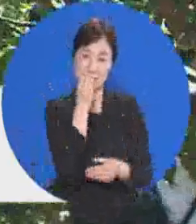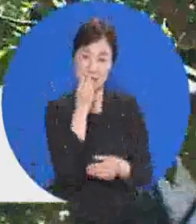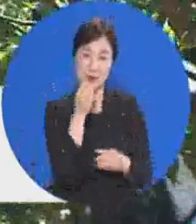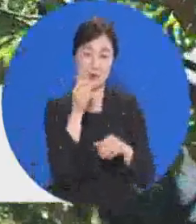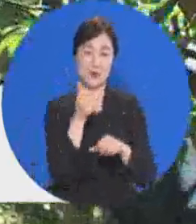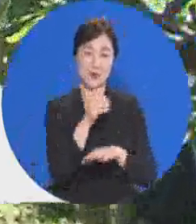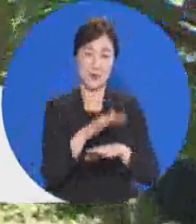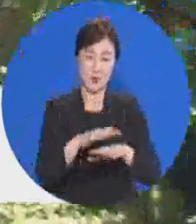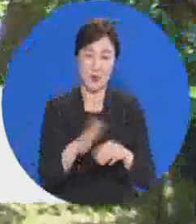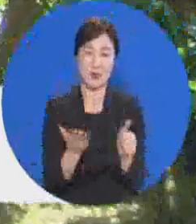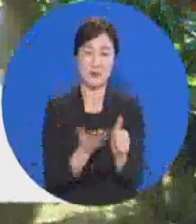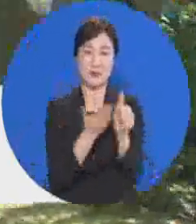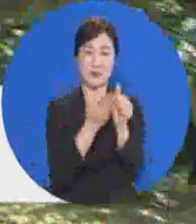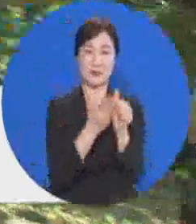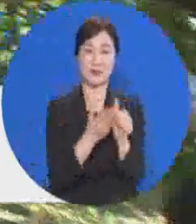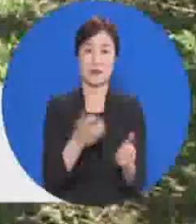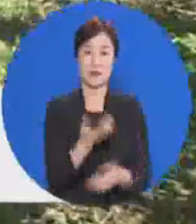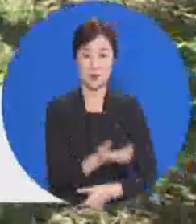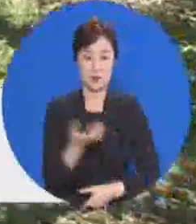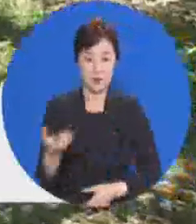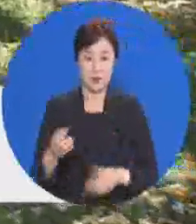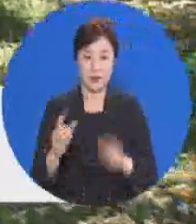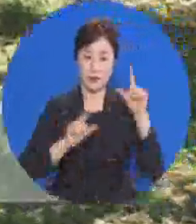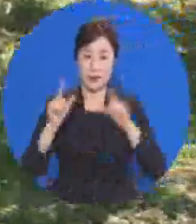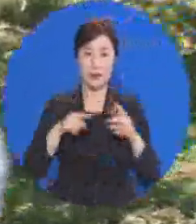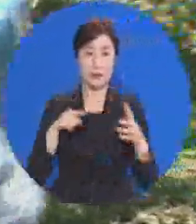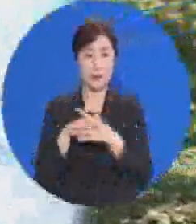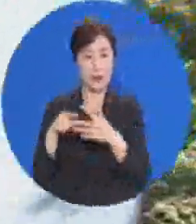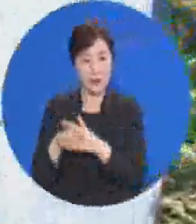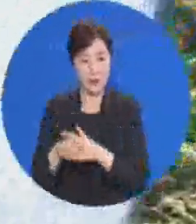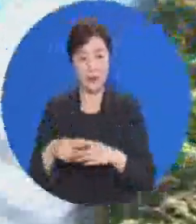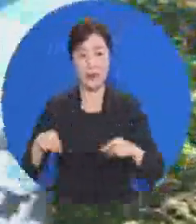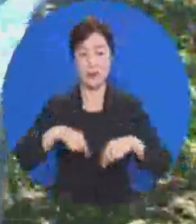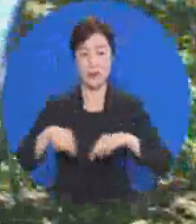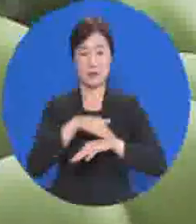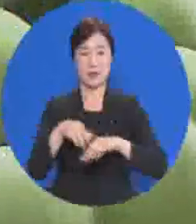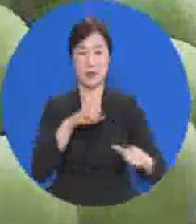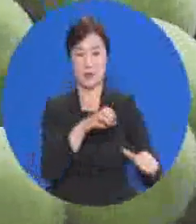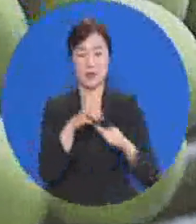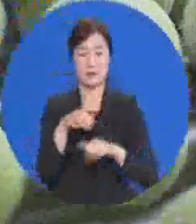생산과 유통 실태를 파악해 농업정책 수립을 위한 자료로 활용할 계획입니다.